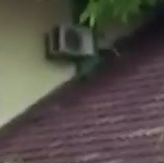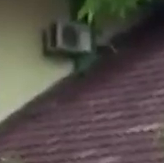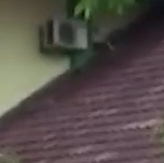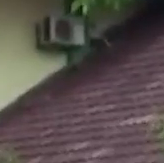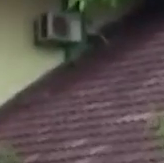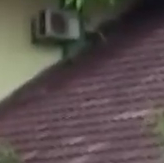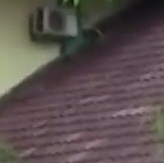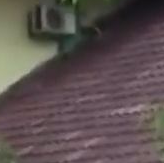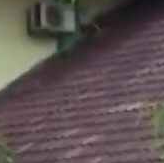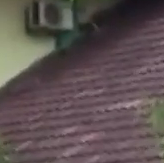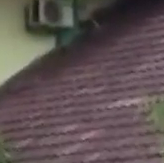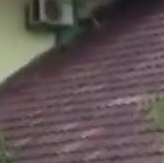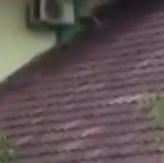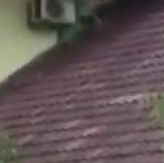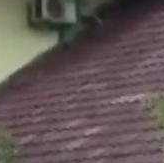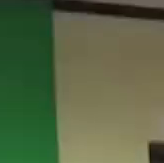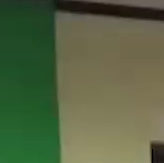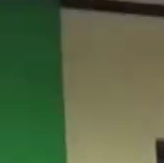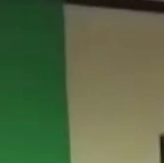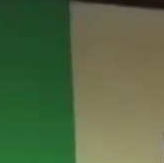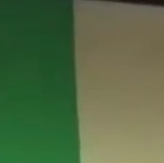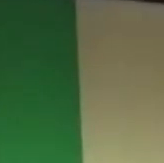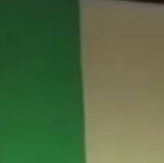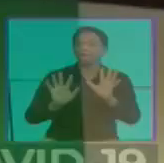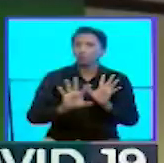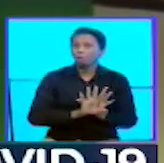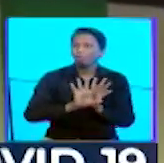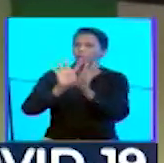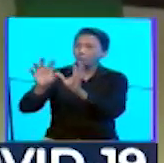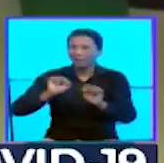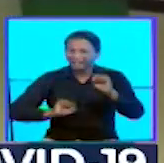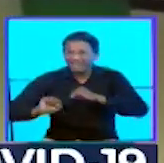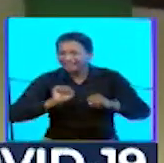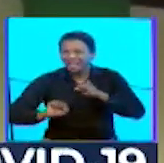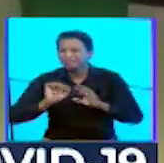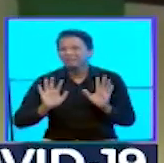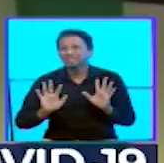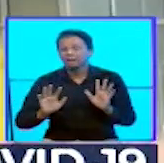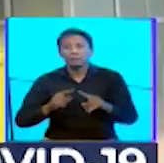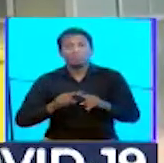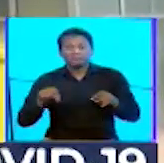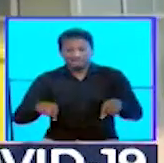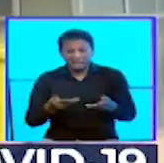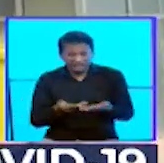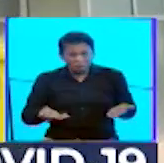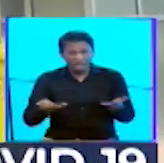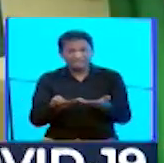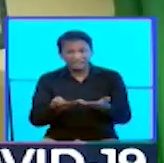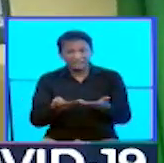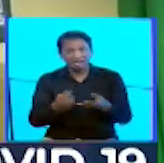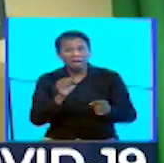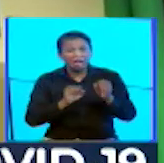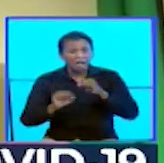pemberangkatan jemaah haji, asrama haji Donohudan ramai dengan beragam kegiatan. Namun saat ini kesibukan hanya nampak dilakukan oleh sejumlah